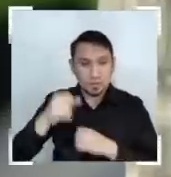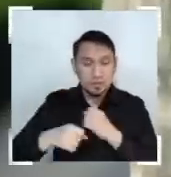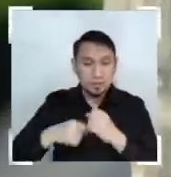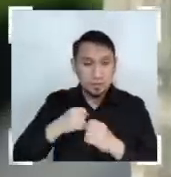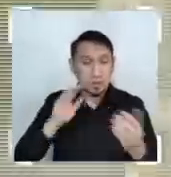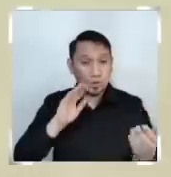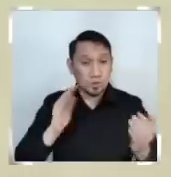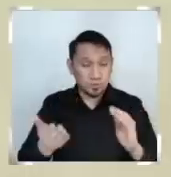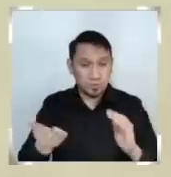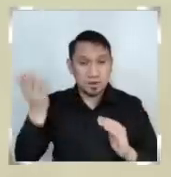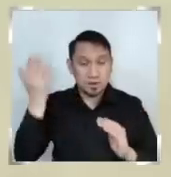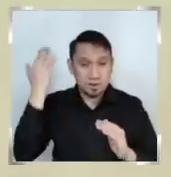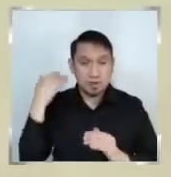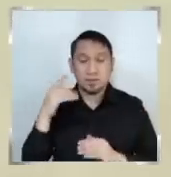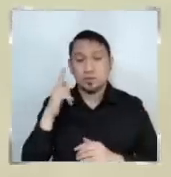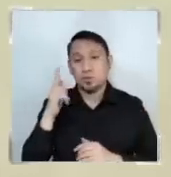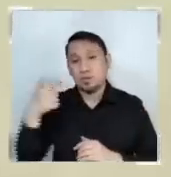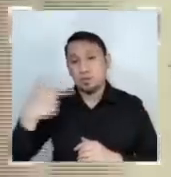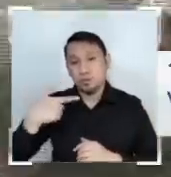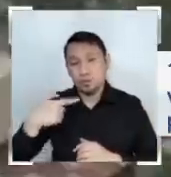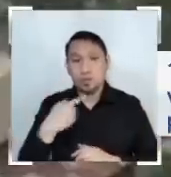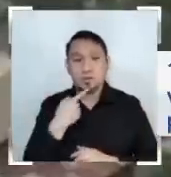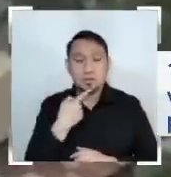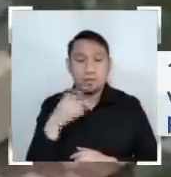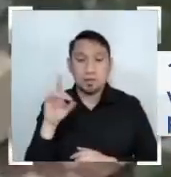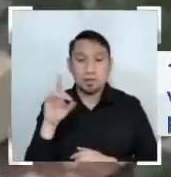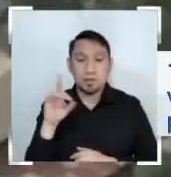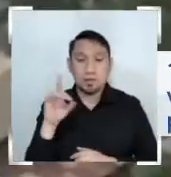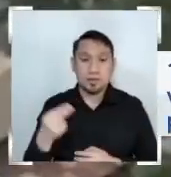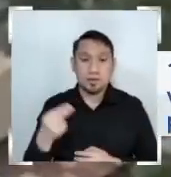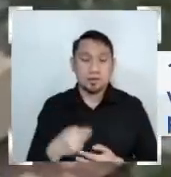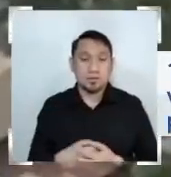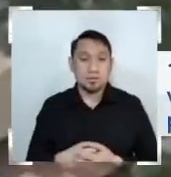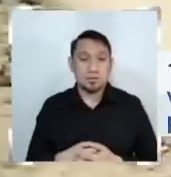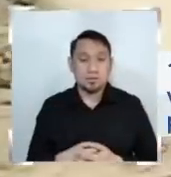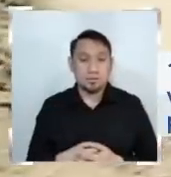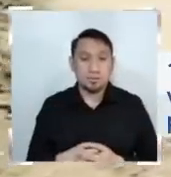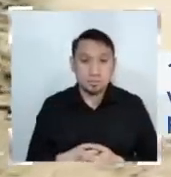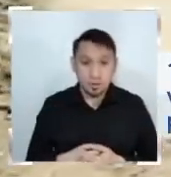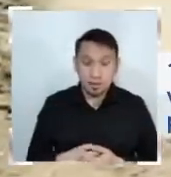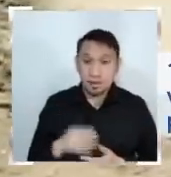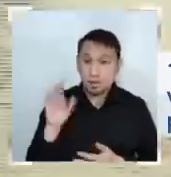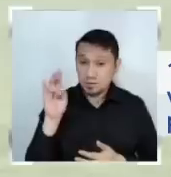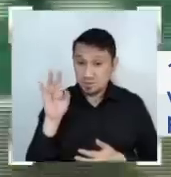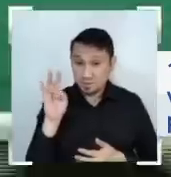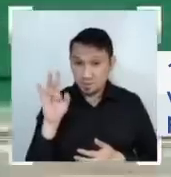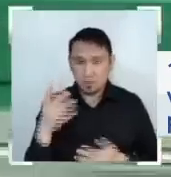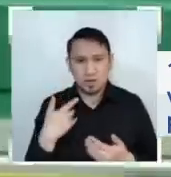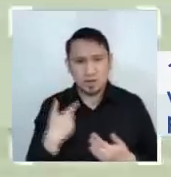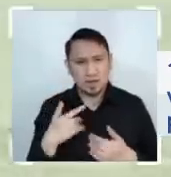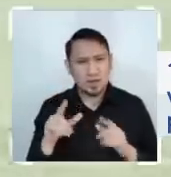panahon noong 2021 ayon sa DOH. Samantala, may 17 hinihinalang kaso ng chikungunya